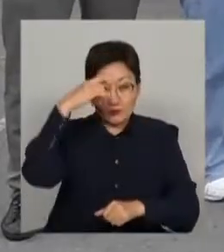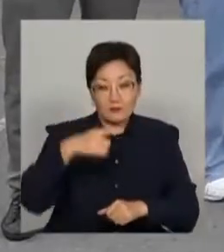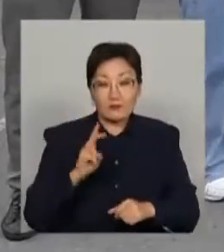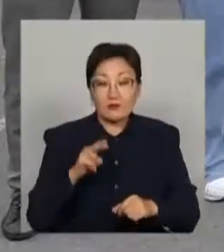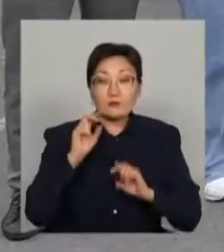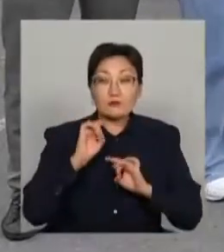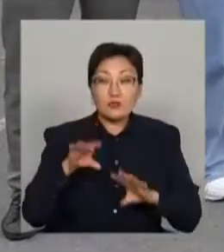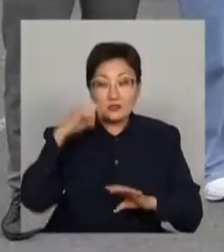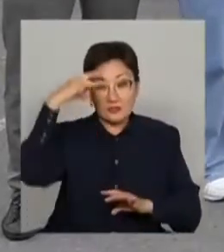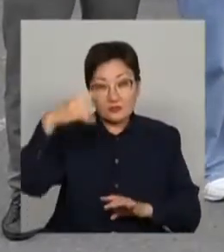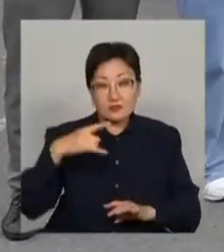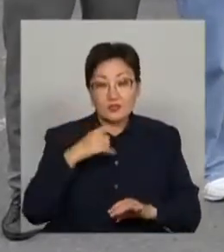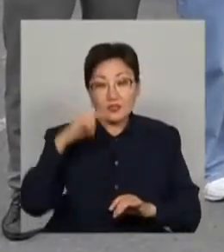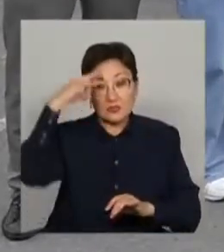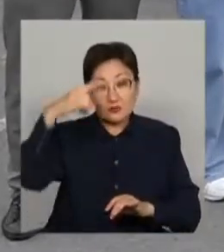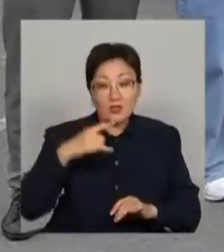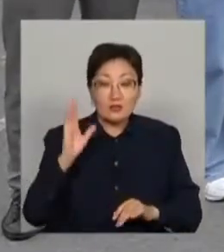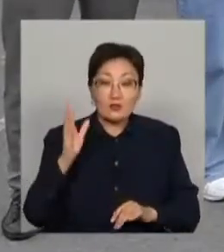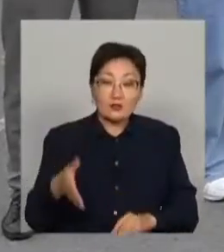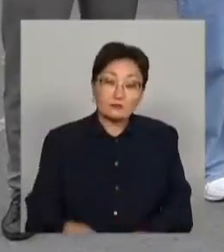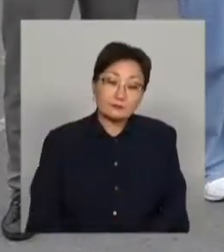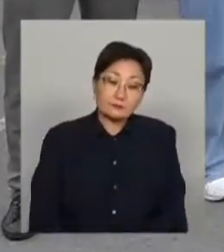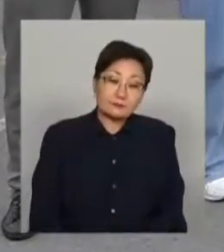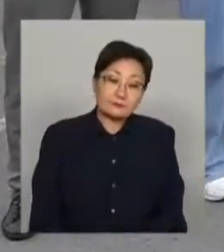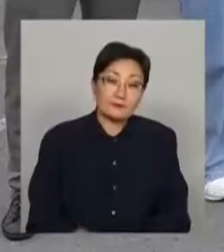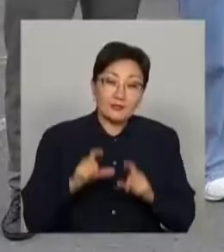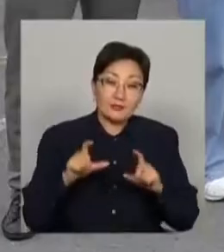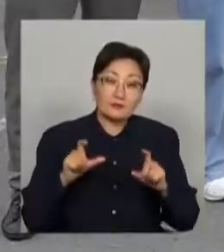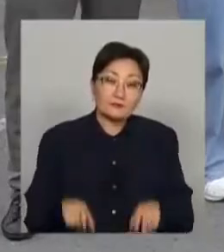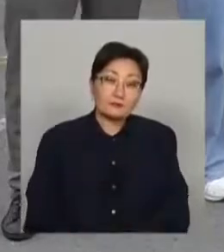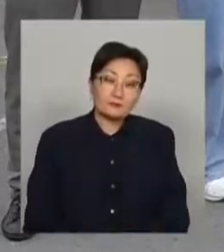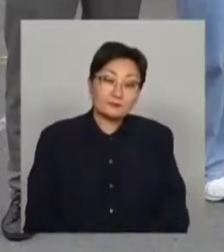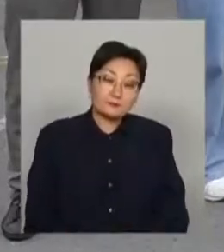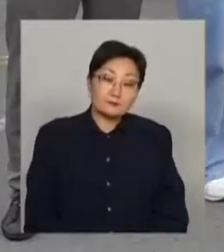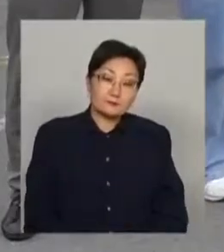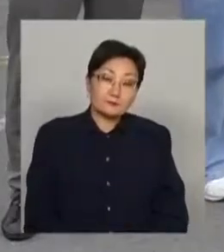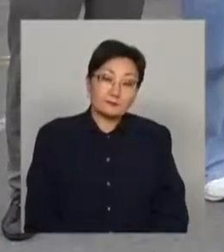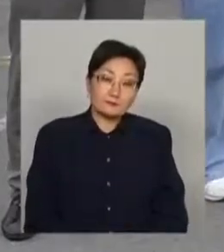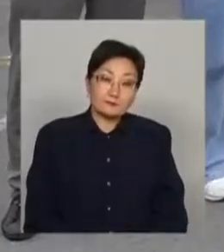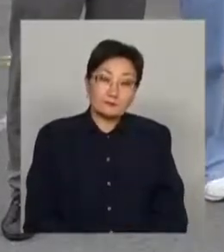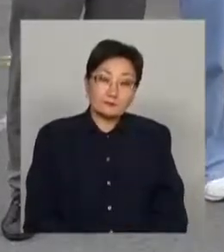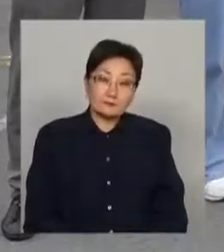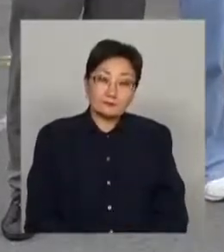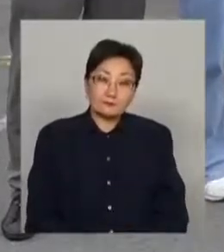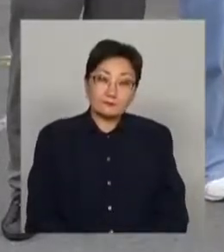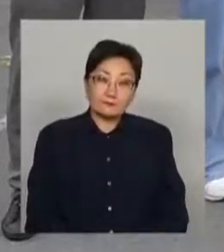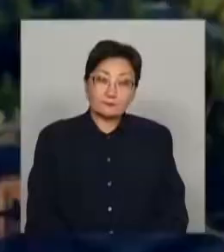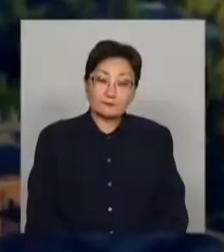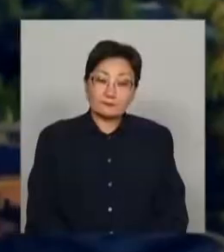чемпион? Қазақстан! Қазақстан алға! Алға, алға, алға! Мерей Қанапьянов, Медет Саматұлы, Алматы